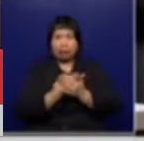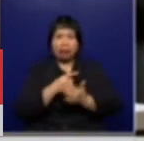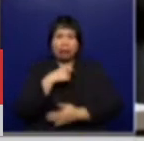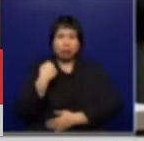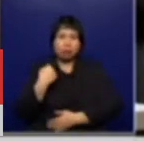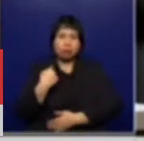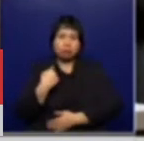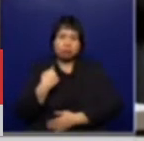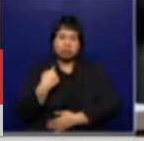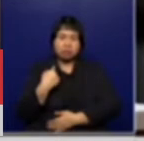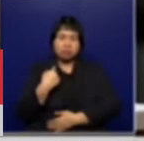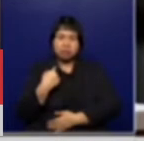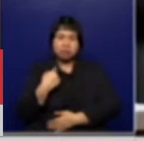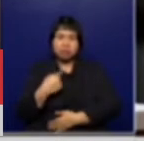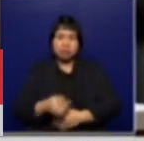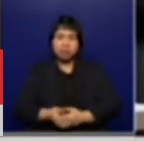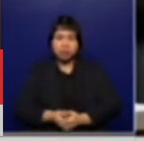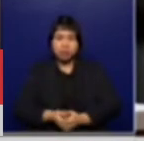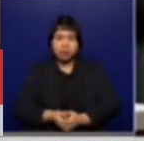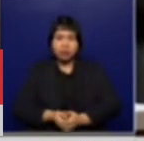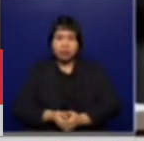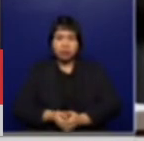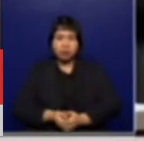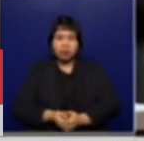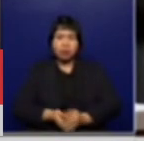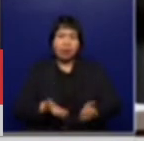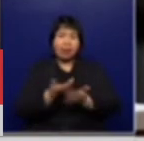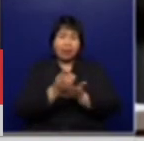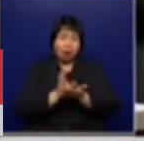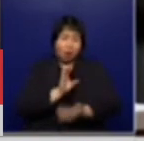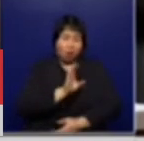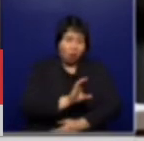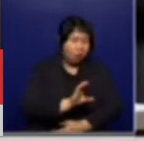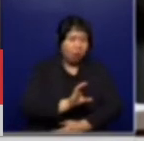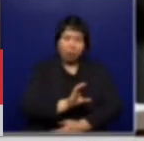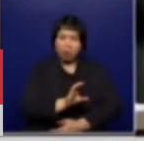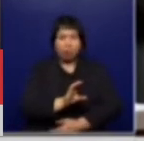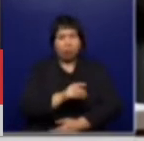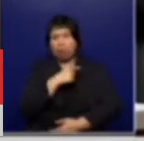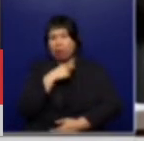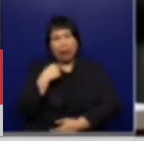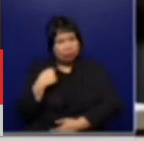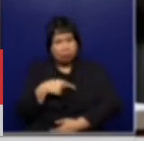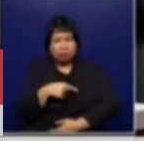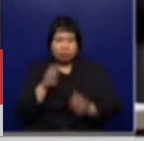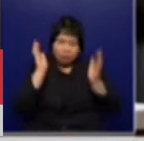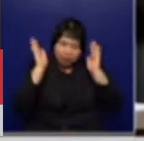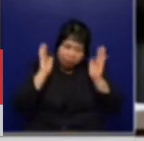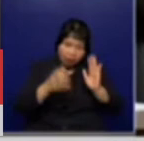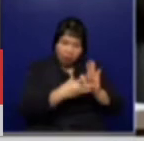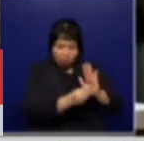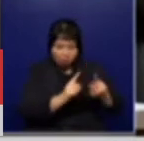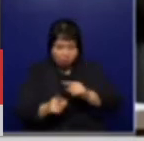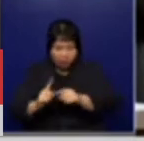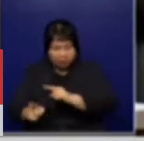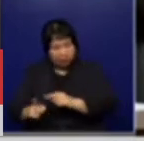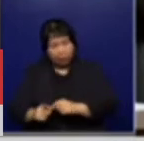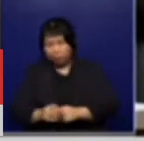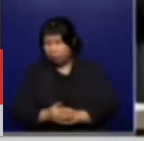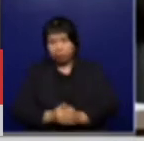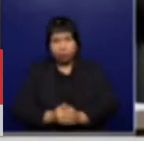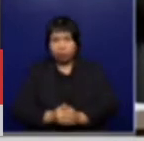ค่ะไม่คุ้มค่ากับงบประมาณที่ใช้ส่งเสริมประชาสัมพันธ์และจัดอบรมตามงบประมาณของจังหวัดเป็นอย่